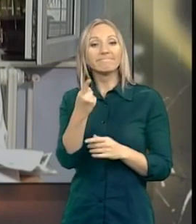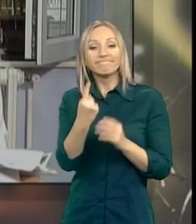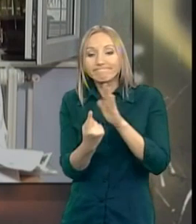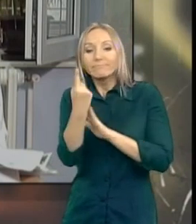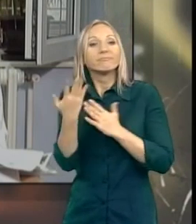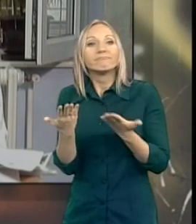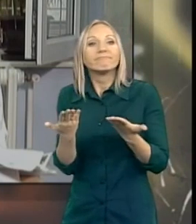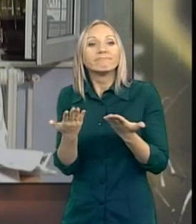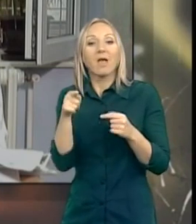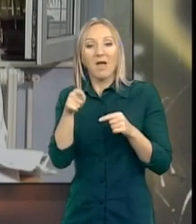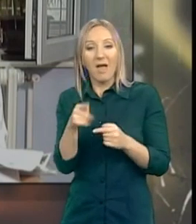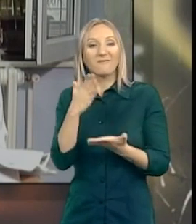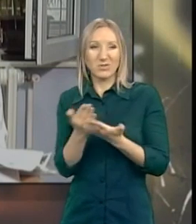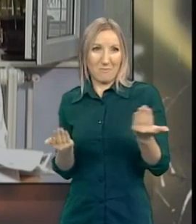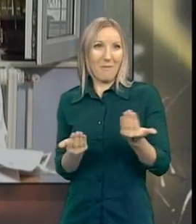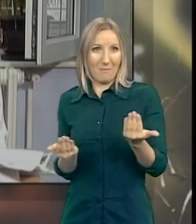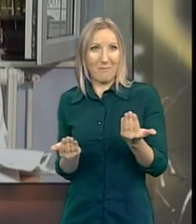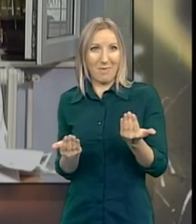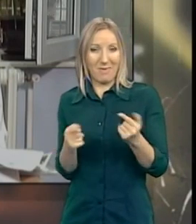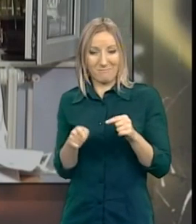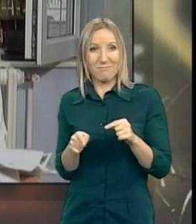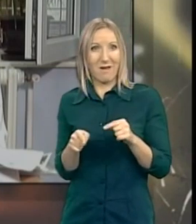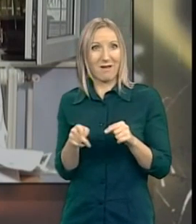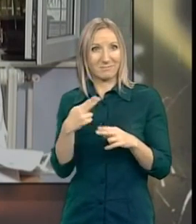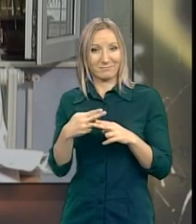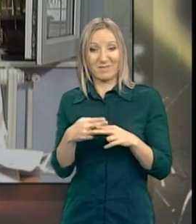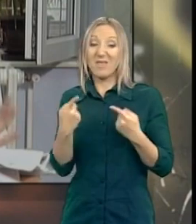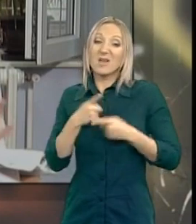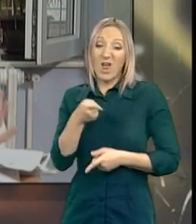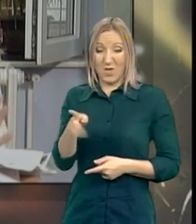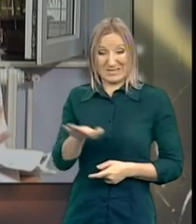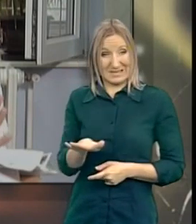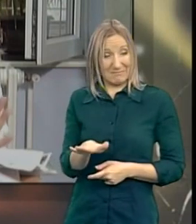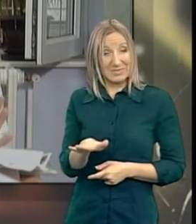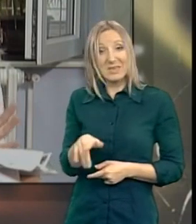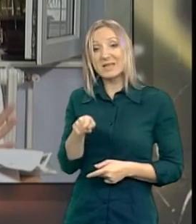očeta. I nažalost, to su deca koja nikada ne uspostave